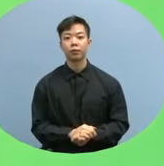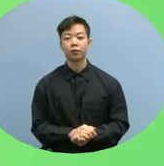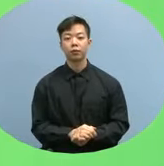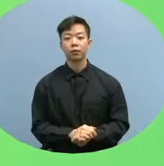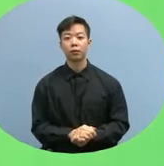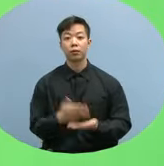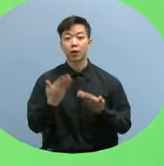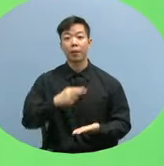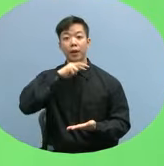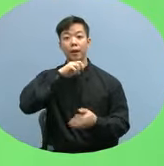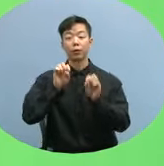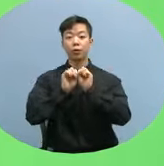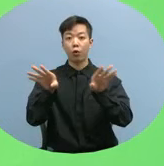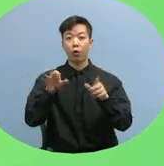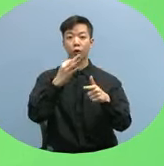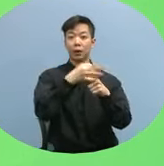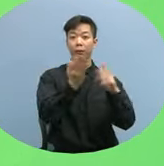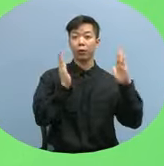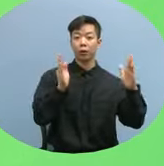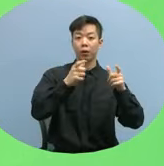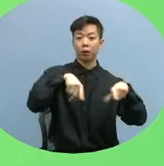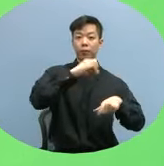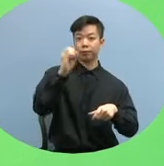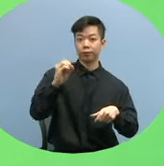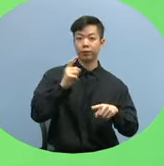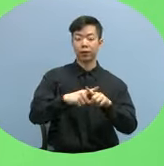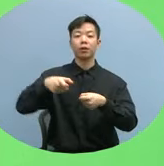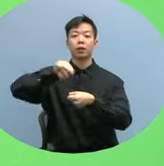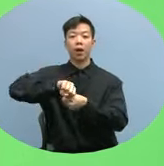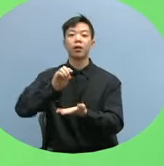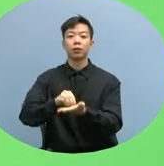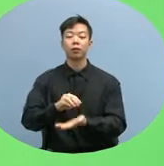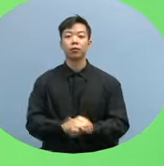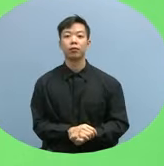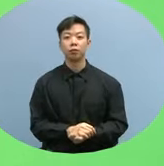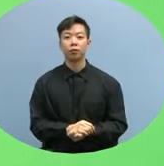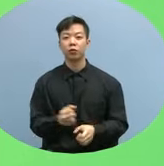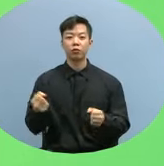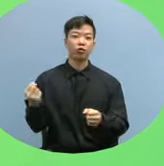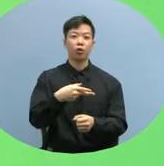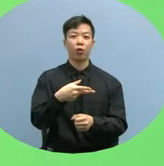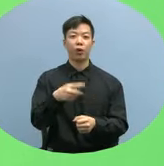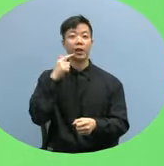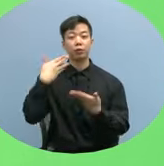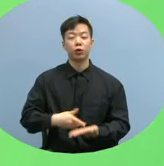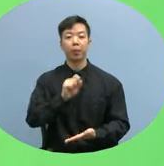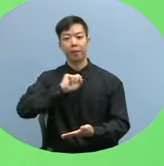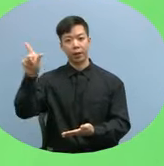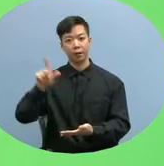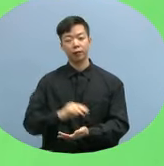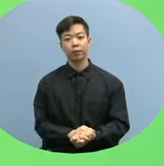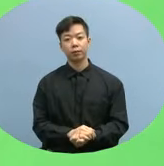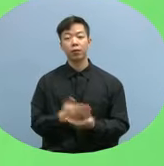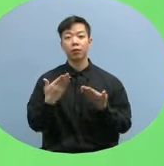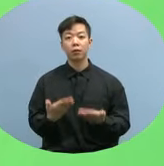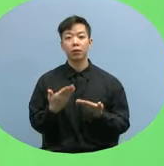說，今天下午公布的季度的失業率亦都是會上升，情況是會惡化的。所以在這個時候